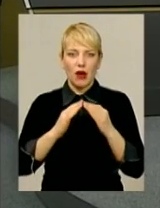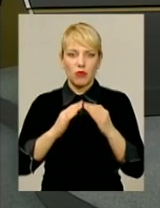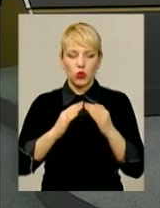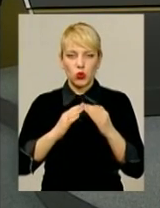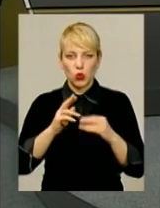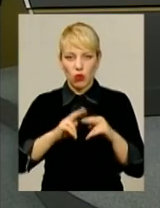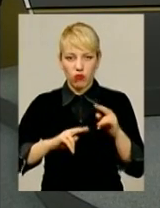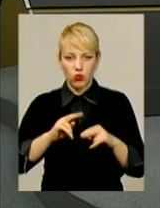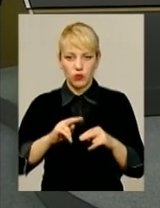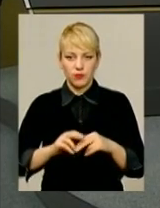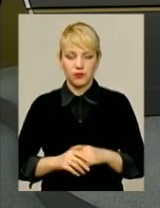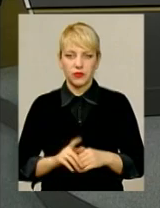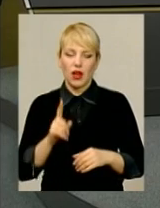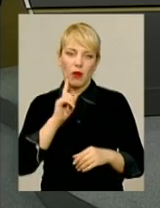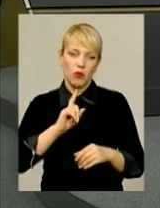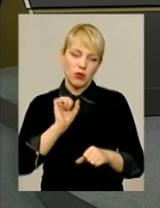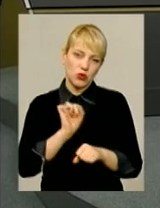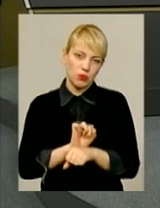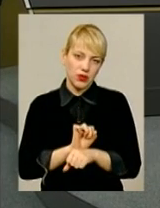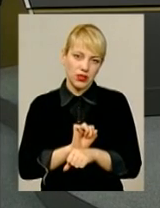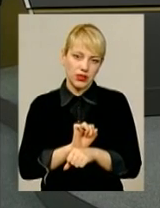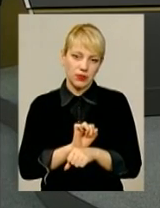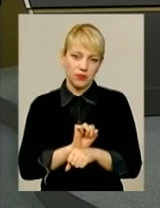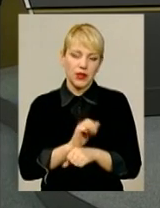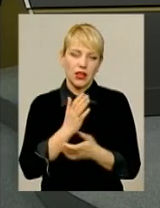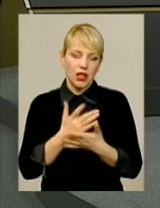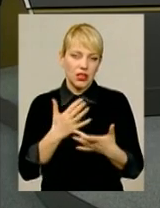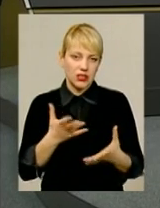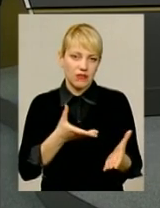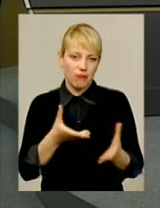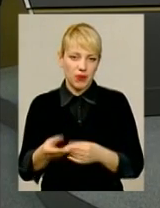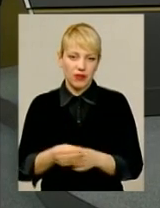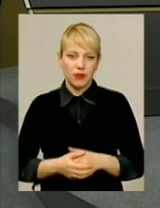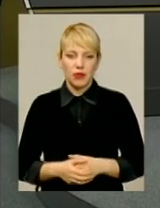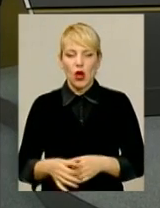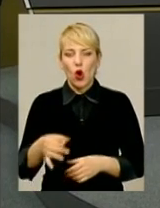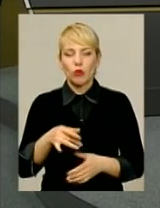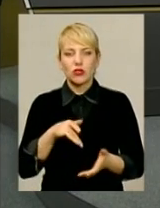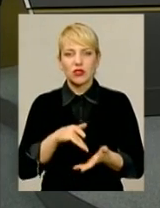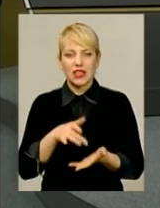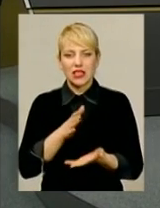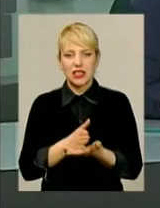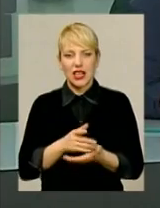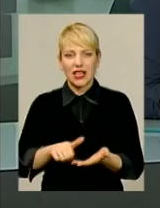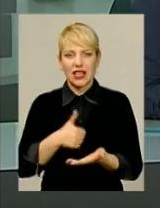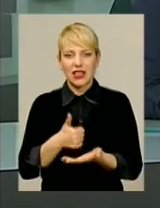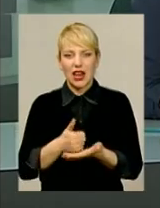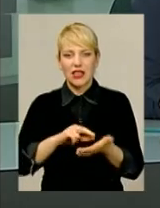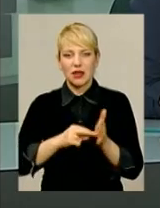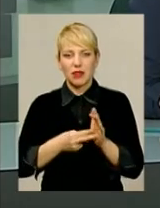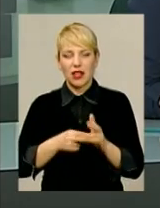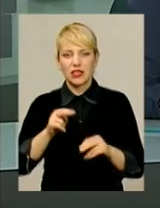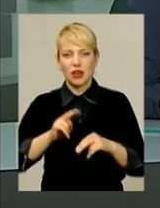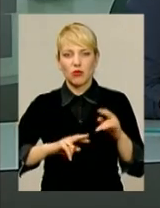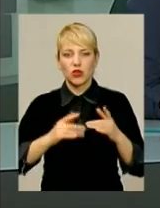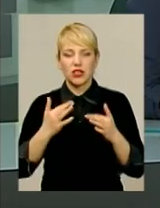призупинити будівництво даного об'єкту. Ну, сфери впливу є різні. І в обласному центрі існує генеральний план забудови. Наскільки